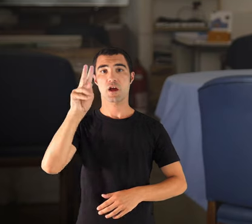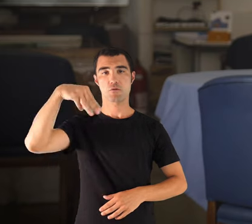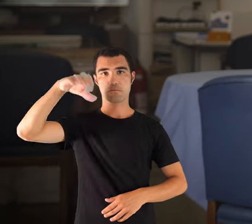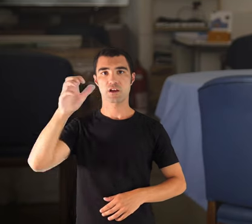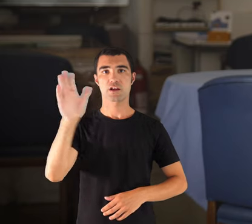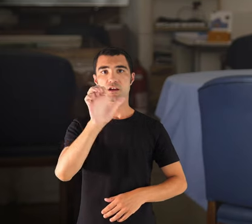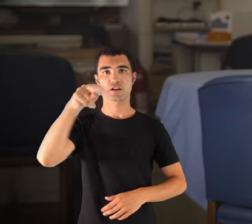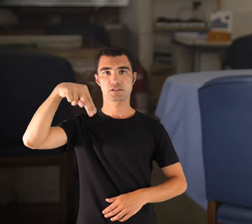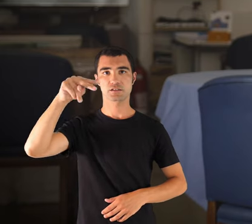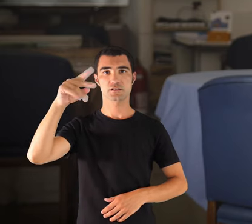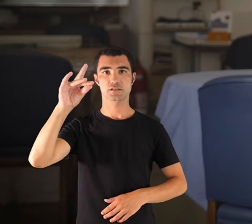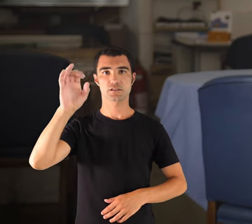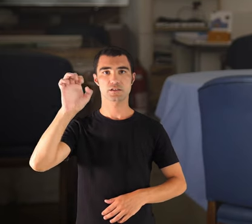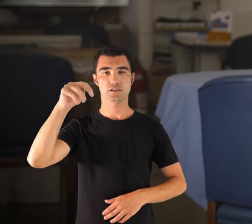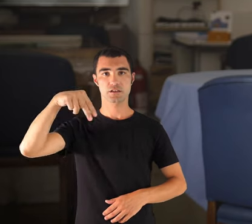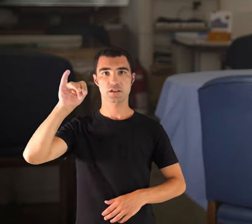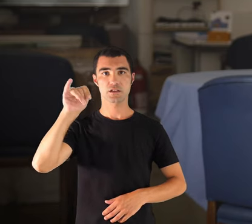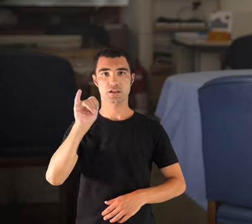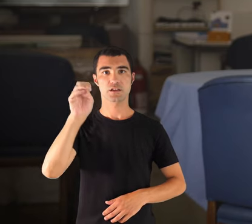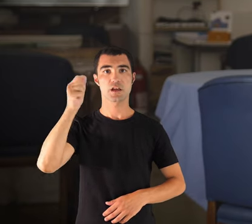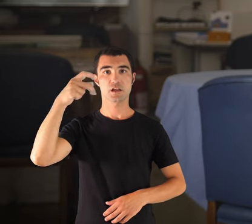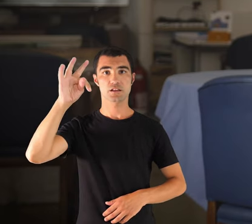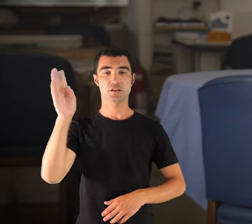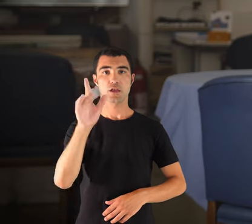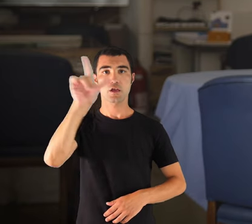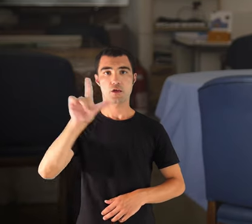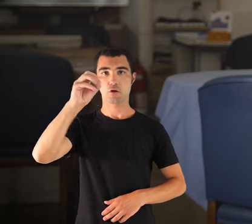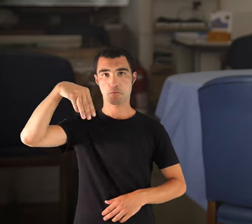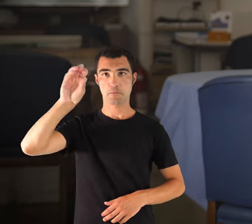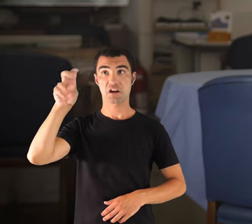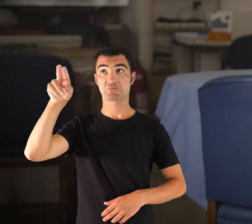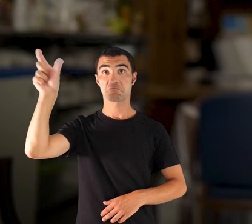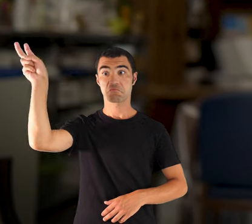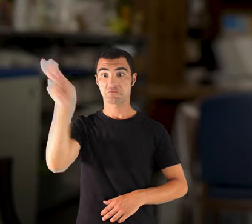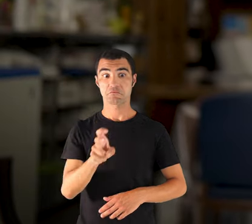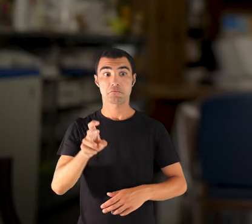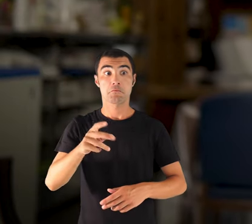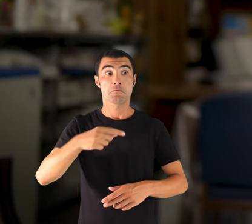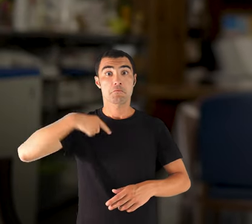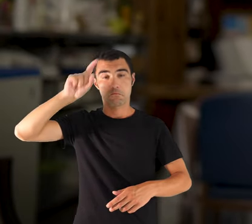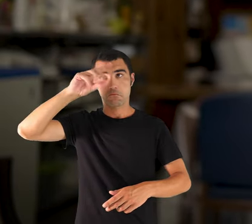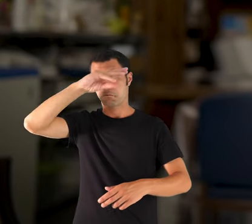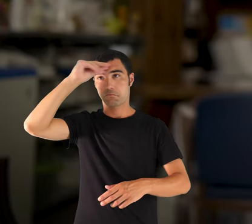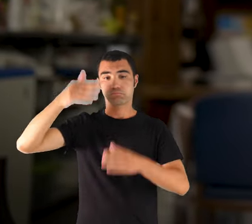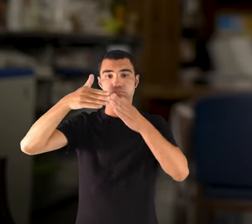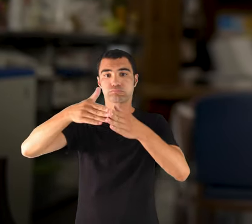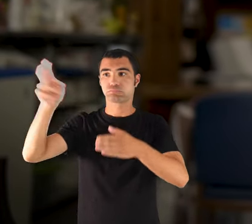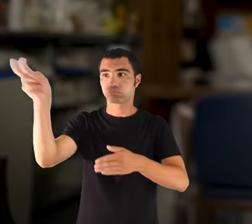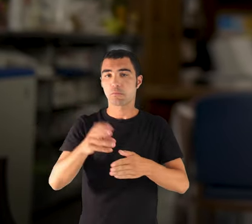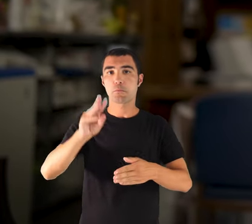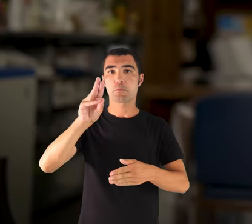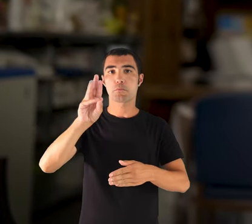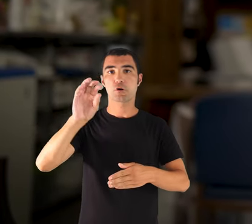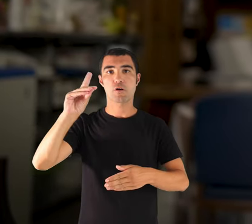va embarcar, jo supos que amb un pa i la bot, no me recordo el nom perquè n'hi havia tants, no, no sé si va embarcar la Providència, si se va embarcar